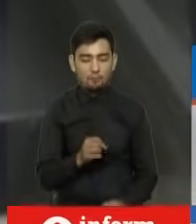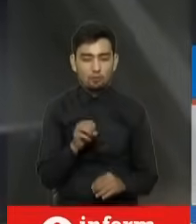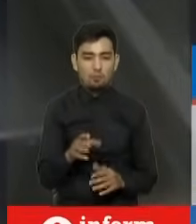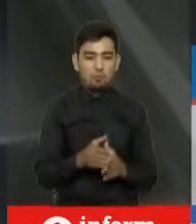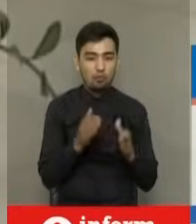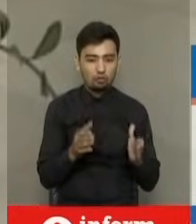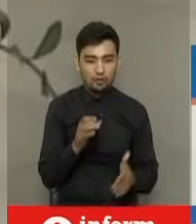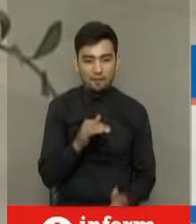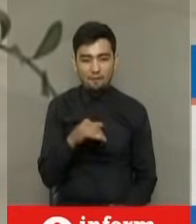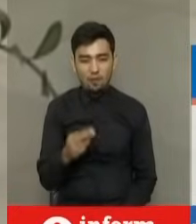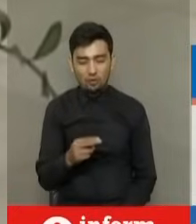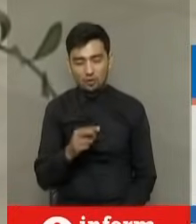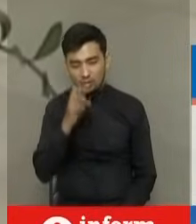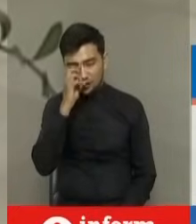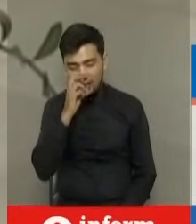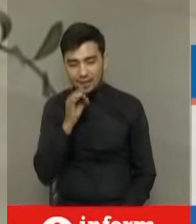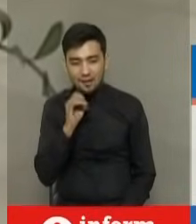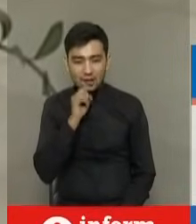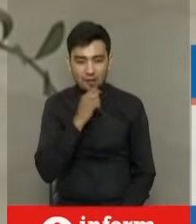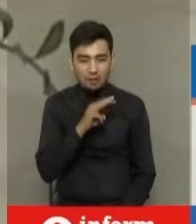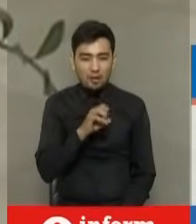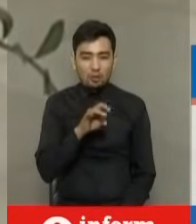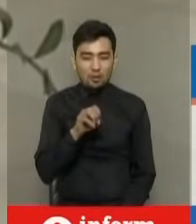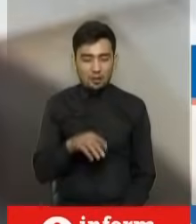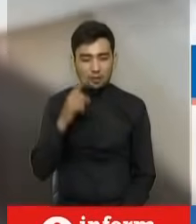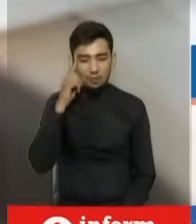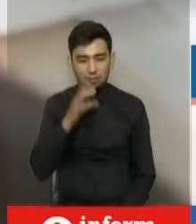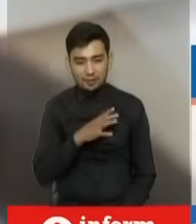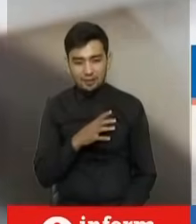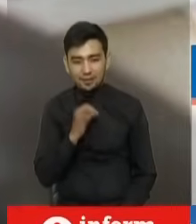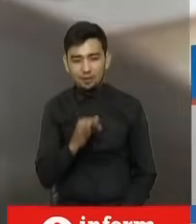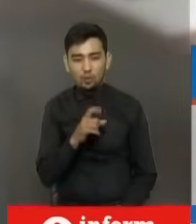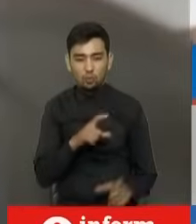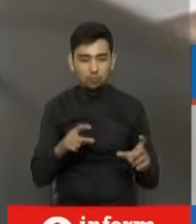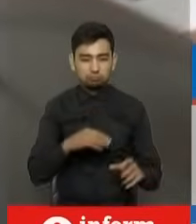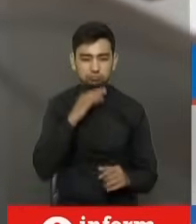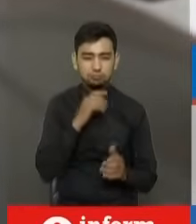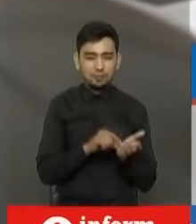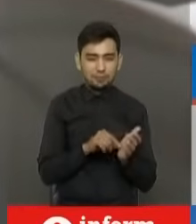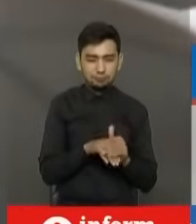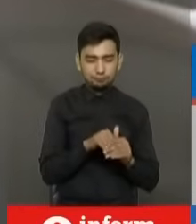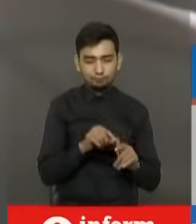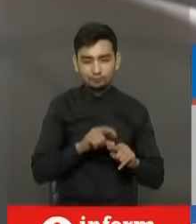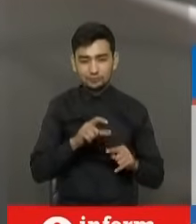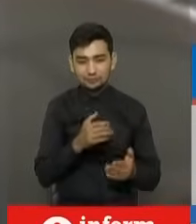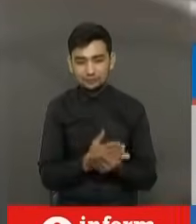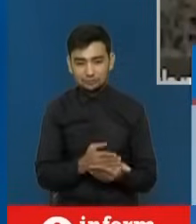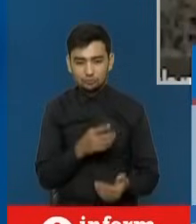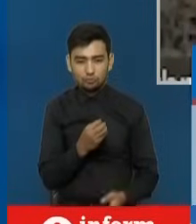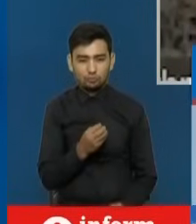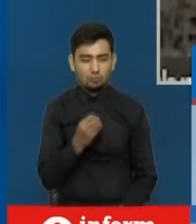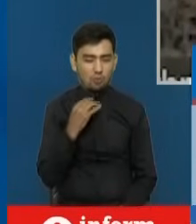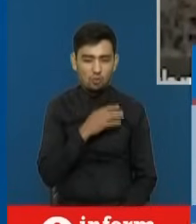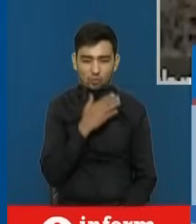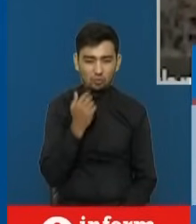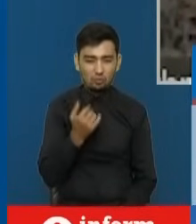нежели в госфонде. Между тем, экономист Мируэрт Махмутова считает, что людей с достаточными пенсионными накоплениями не так уж много. Это